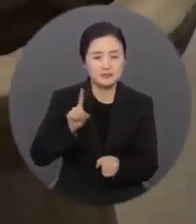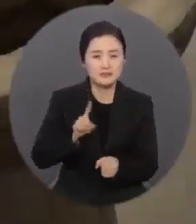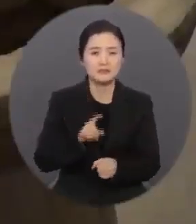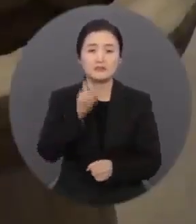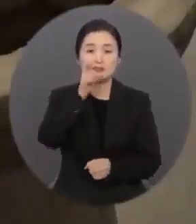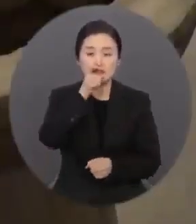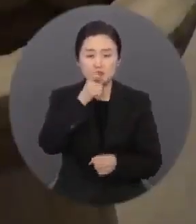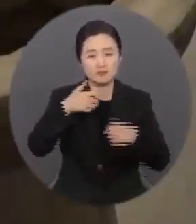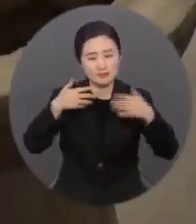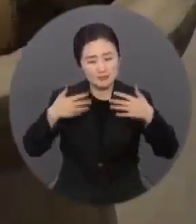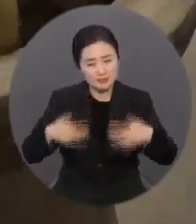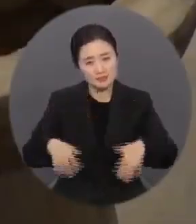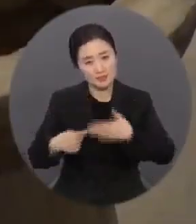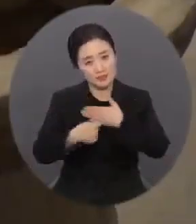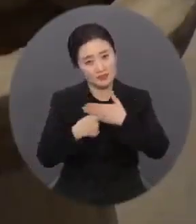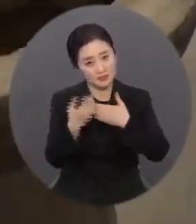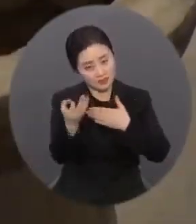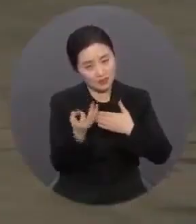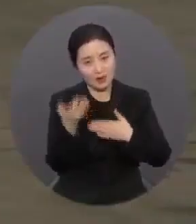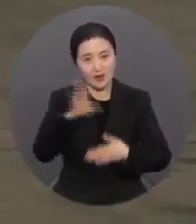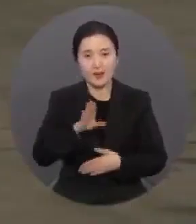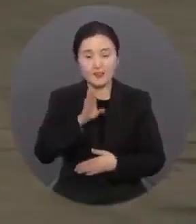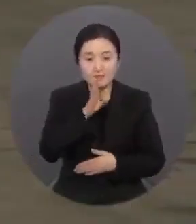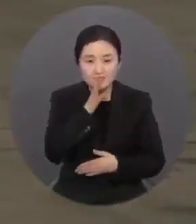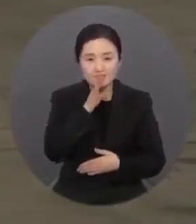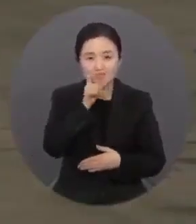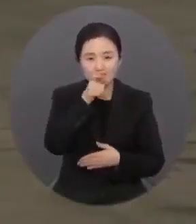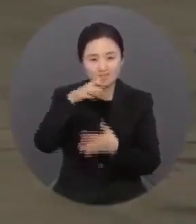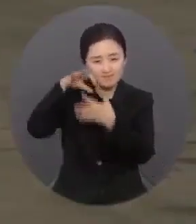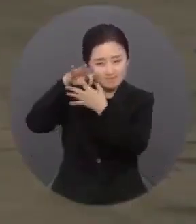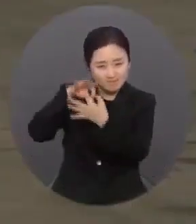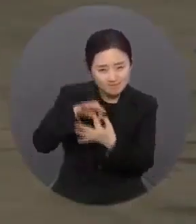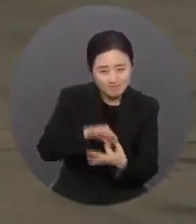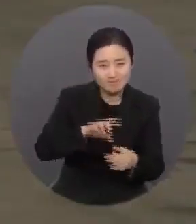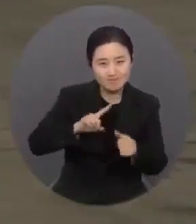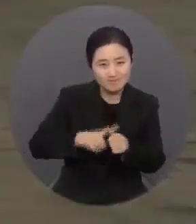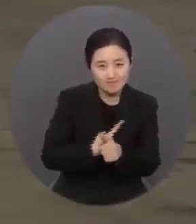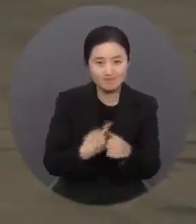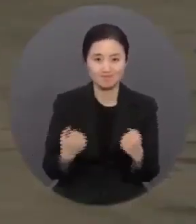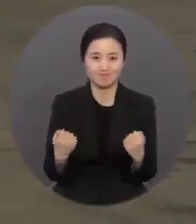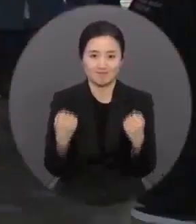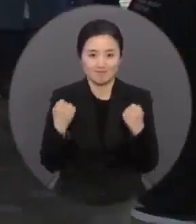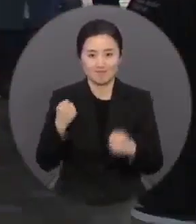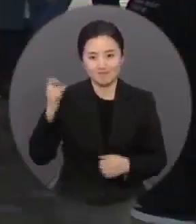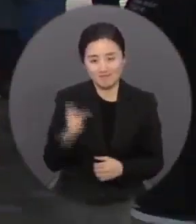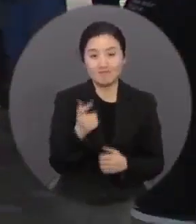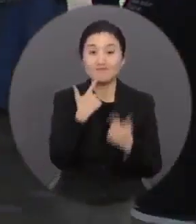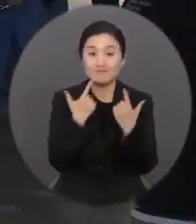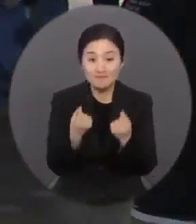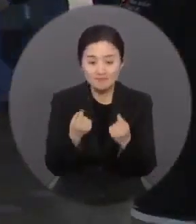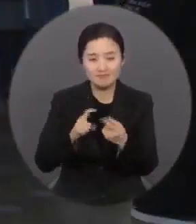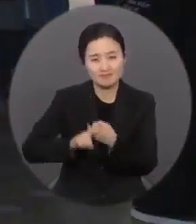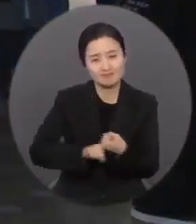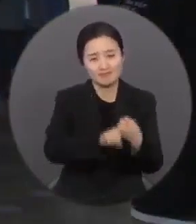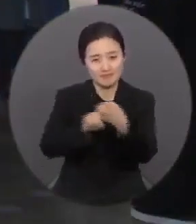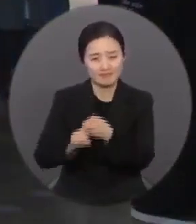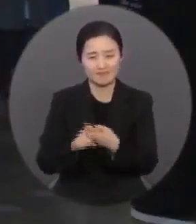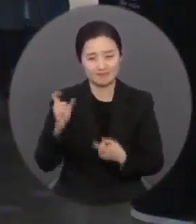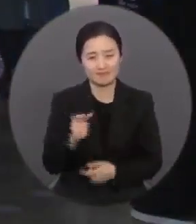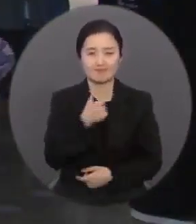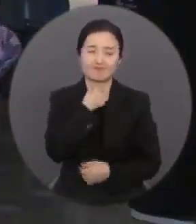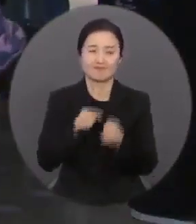같이 우리가 사는 세상에서 공존과 돌봄, 연대의 가치를 다 함께 키워가자는 뜻을 담고